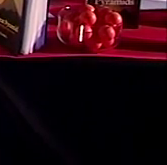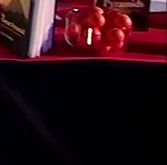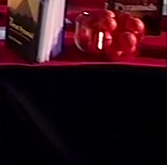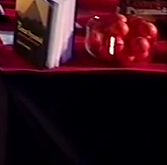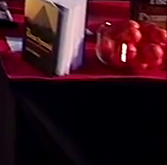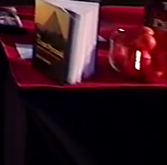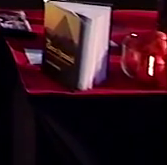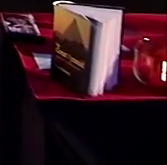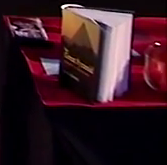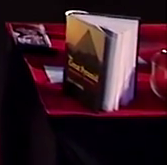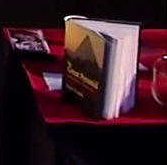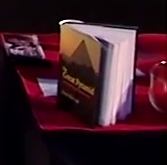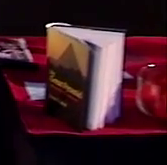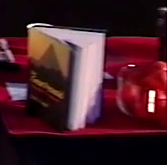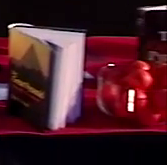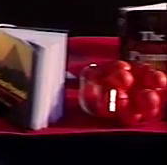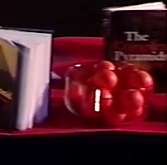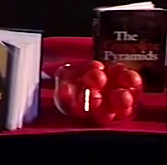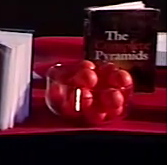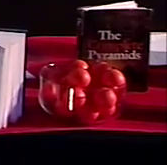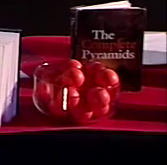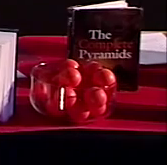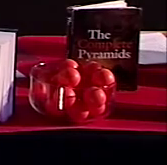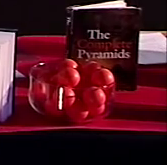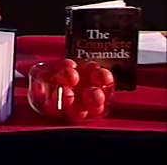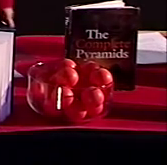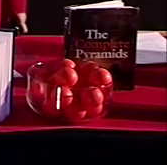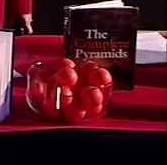Dzień dobry, witamy Państwa bardzo serdecznie.